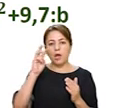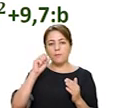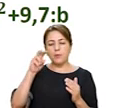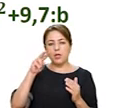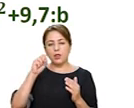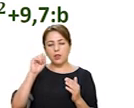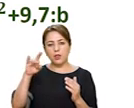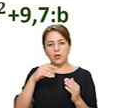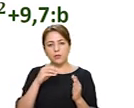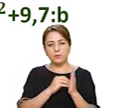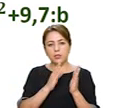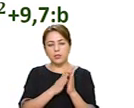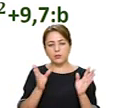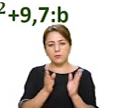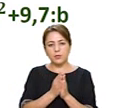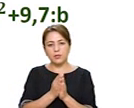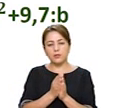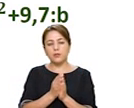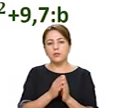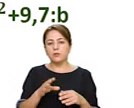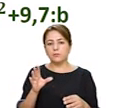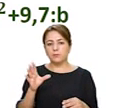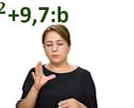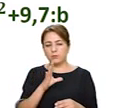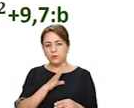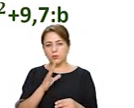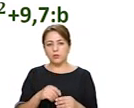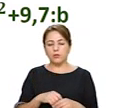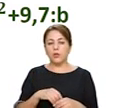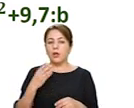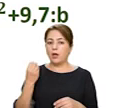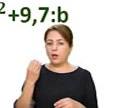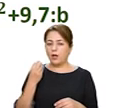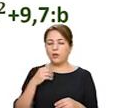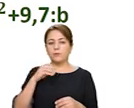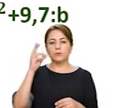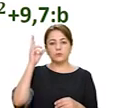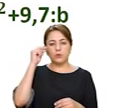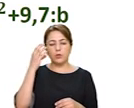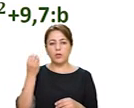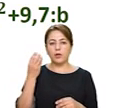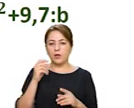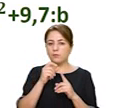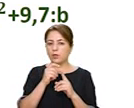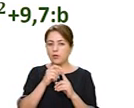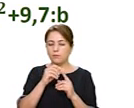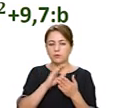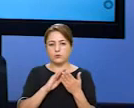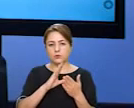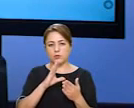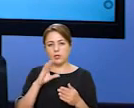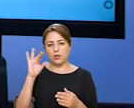bilan birlashtirilgan ifodadir. Ya'ni ham sonlar, ham harflar ishtirok etgan